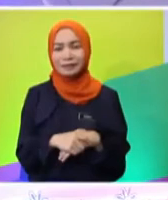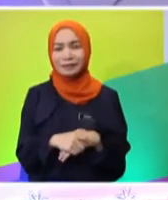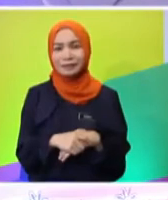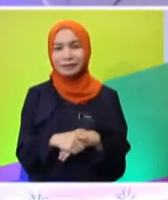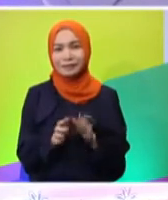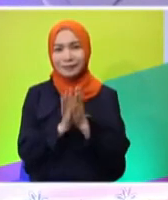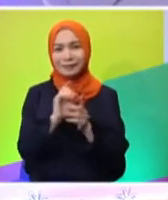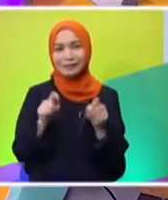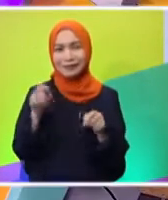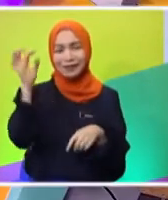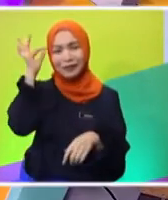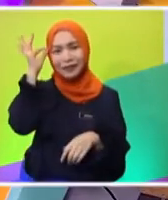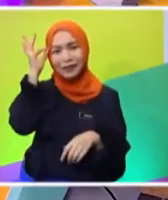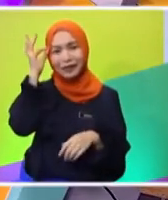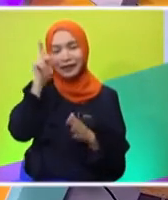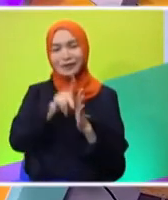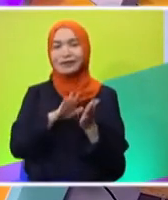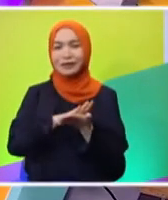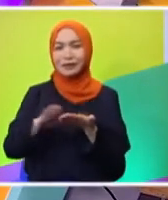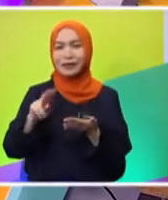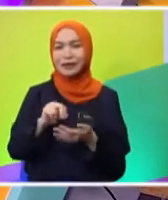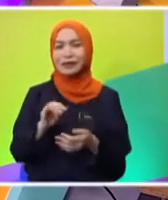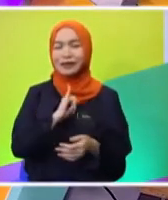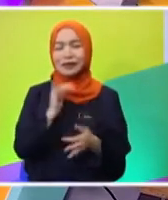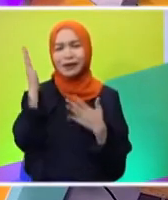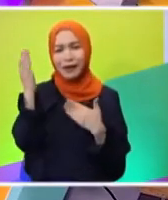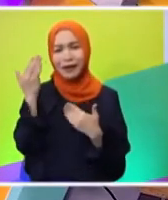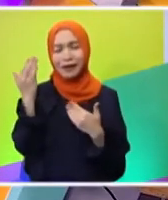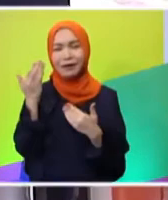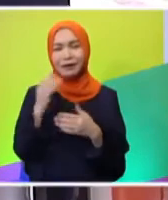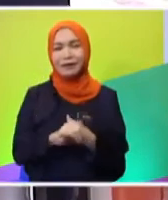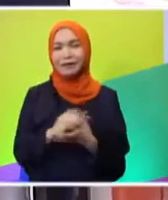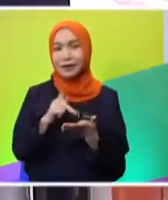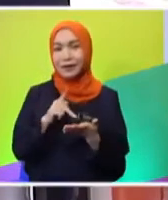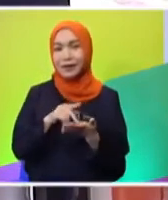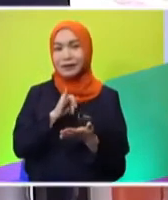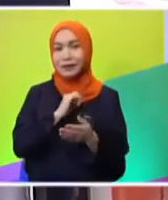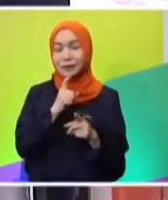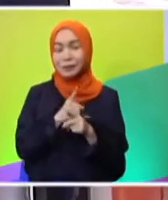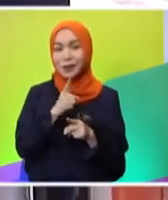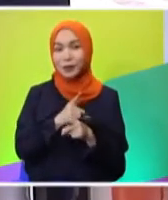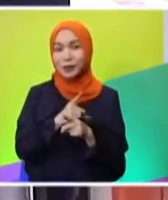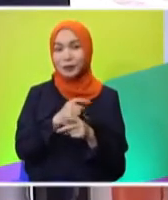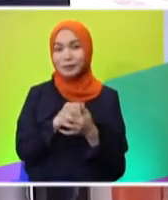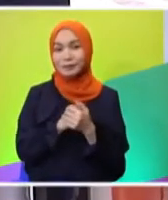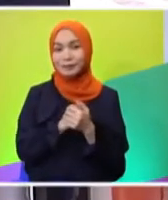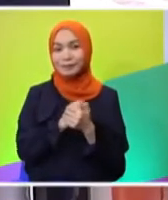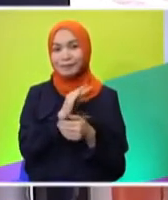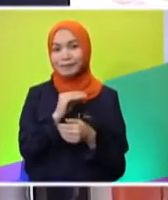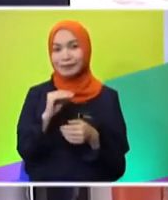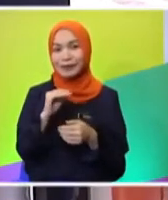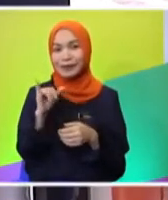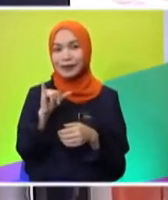ini saya harus sukatan saya untuk ke-44 ini adalah sama